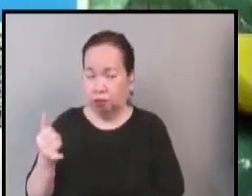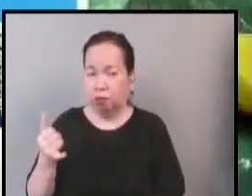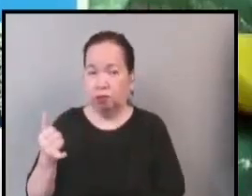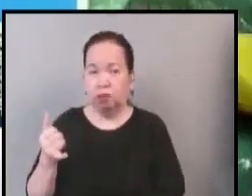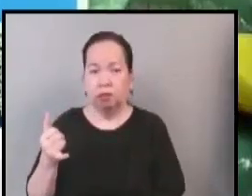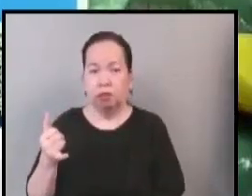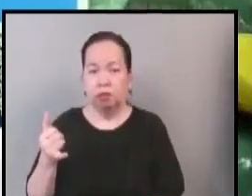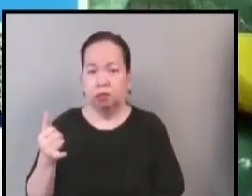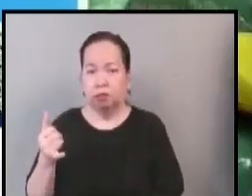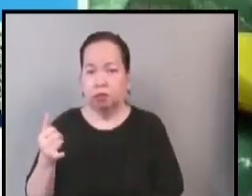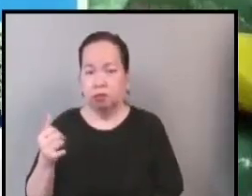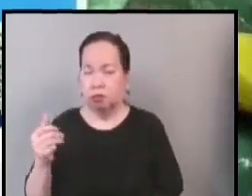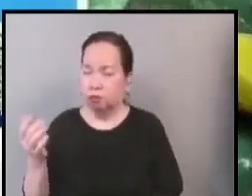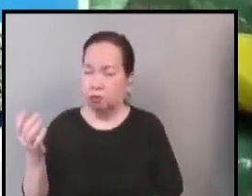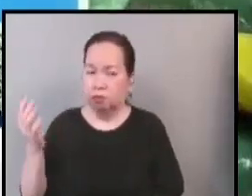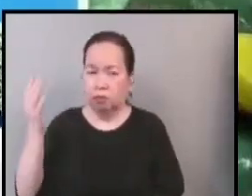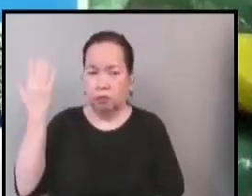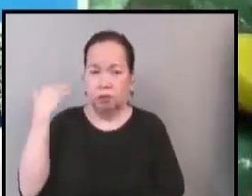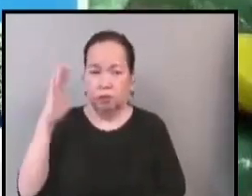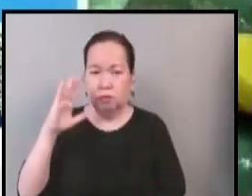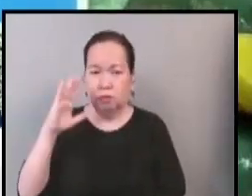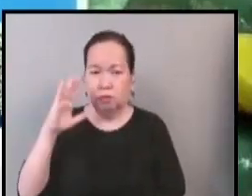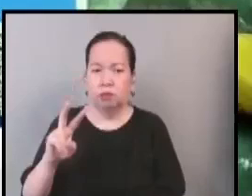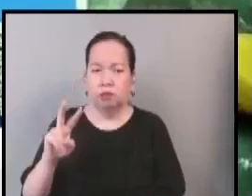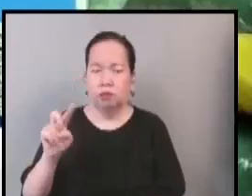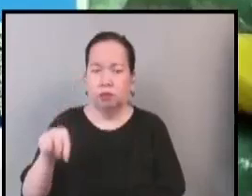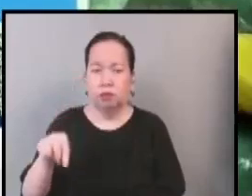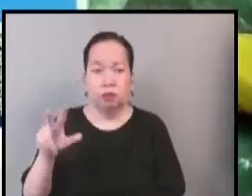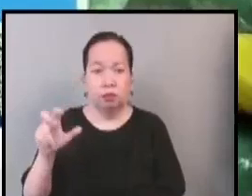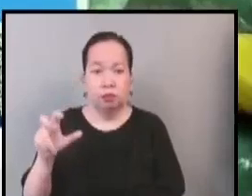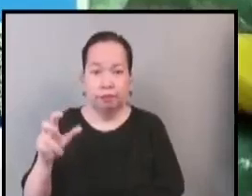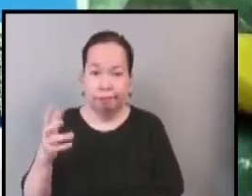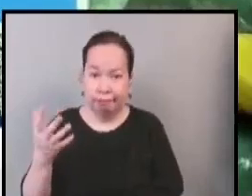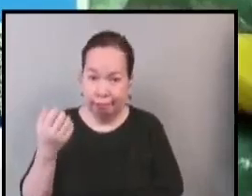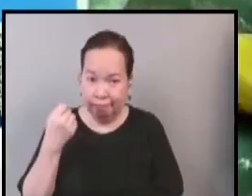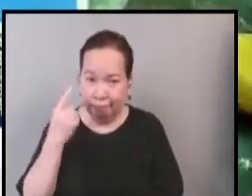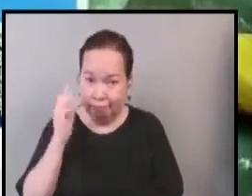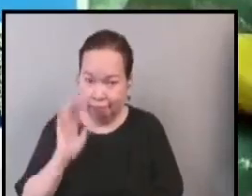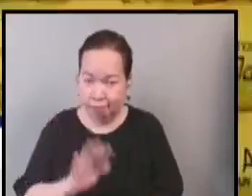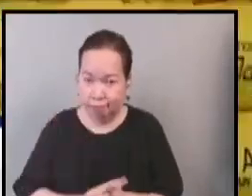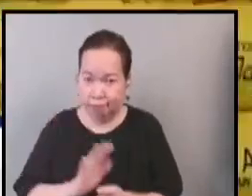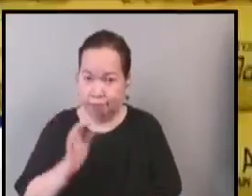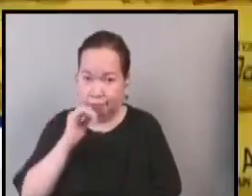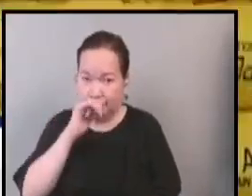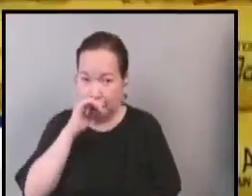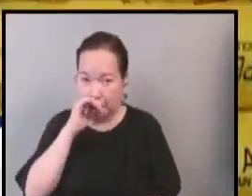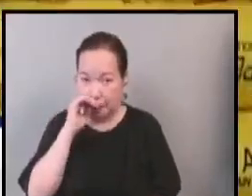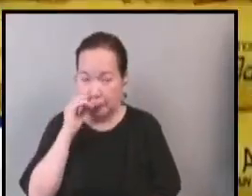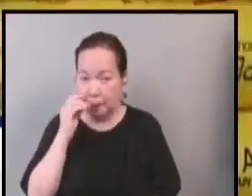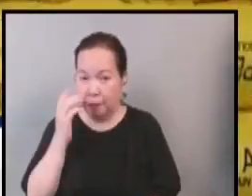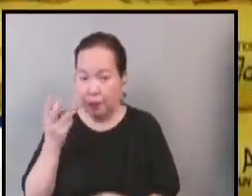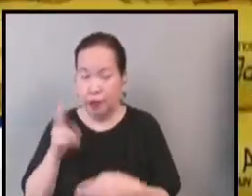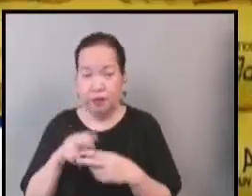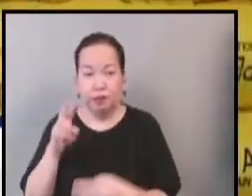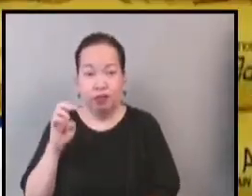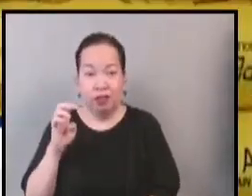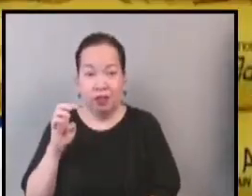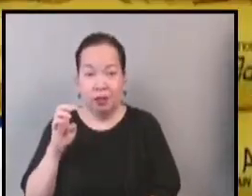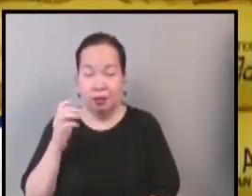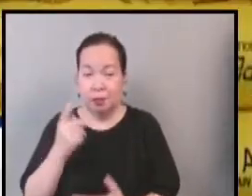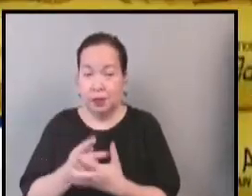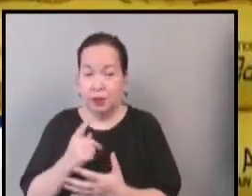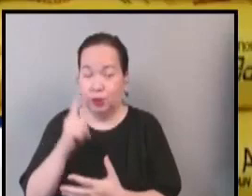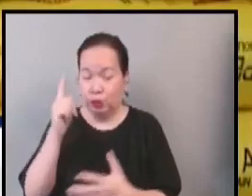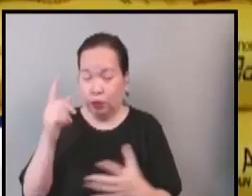nung Linggo, 2.3. Yung magkano yun? 400. Paliwanag ng Samang Industriya